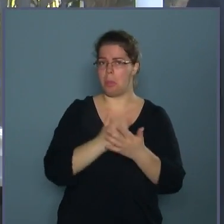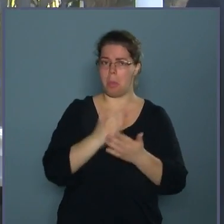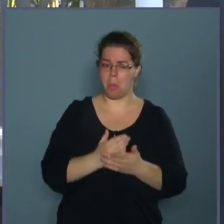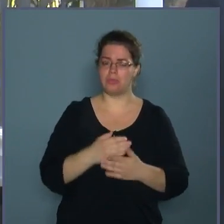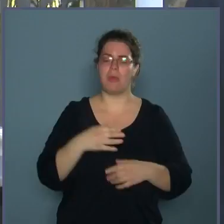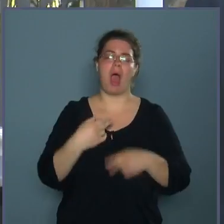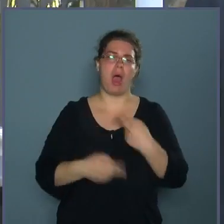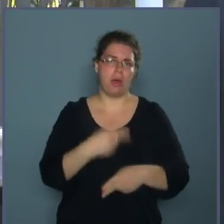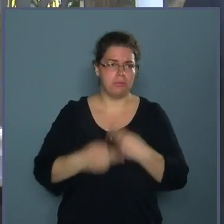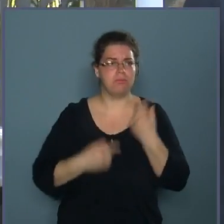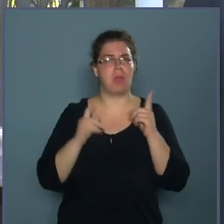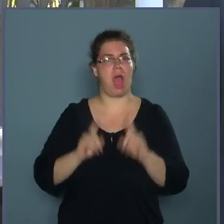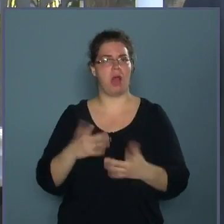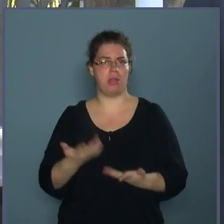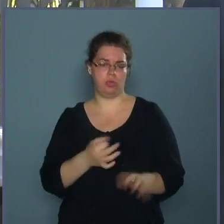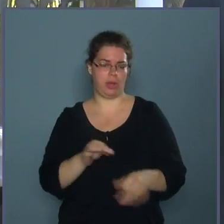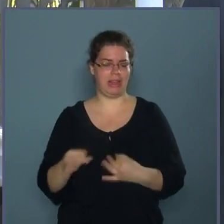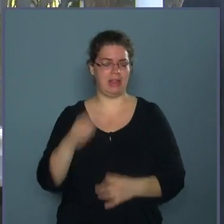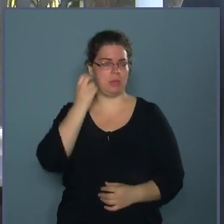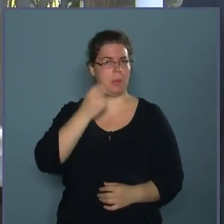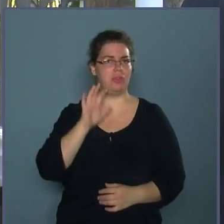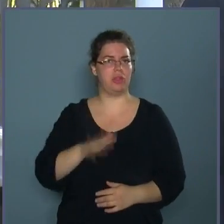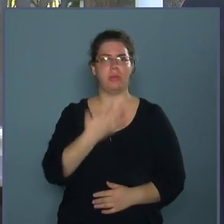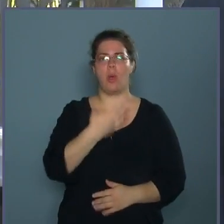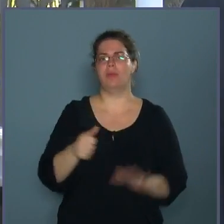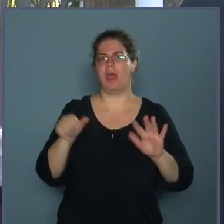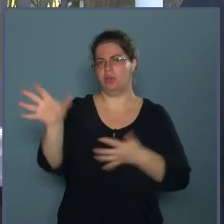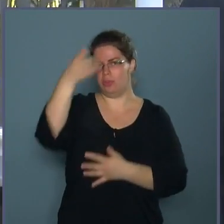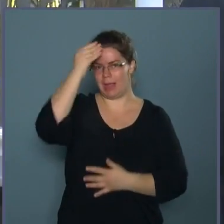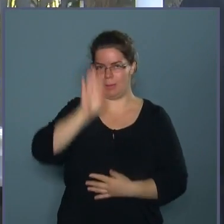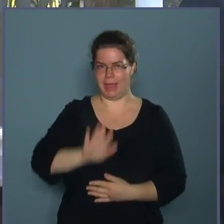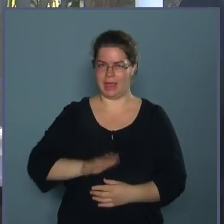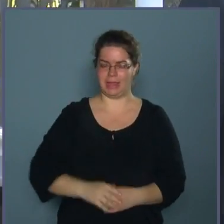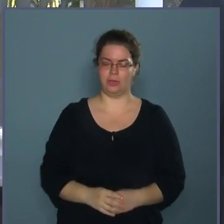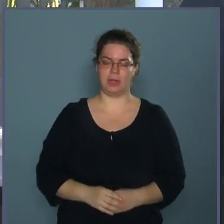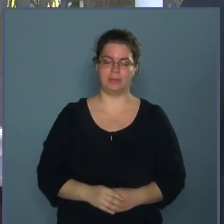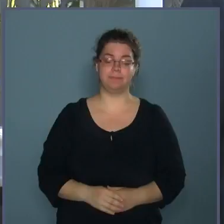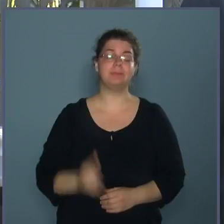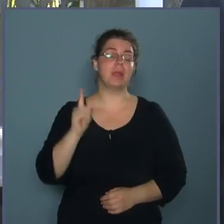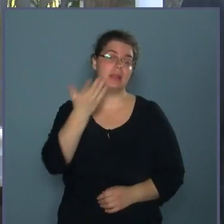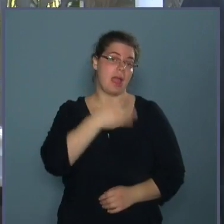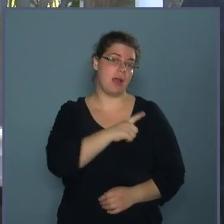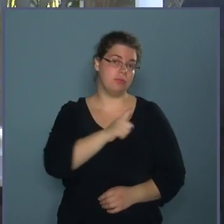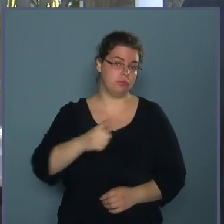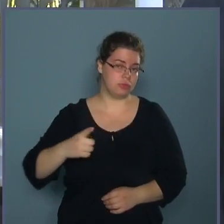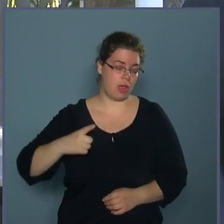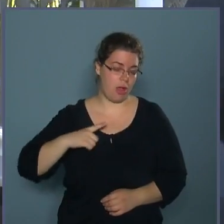állandó rendezvényei a Pest Erzsébeti 56-os megemlékezéseknek. De hogyha csak a